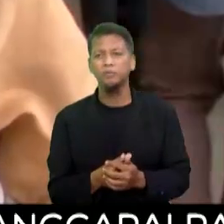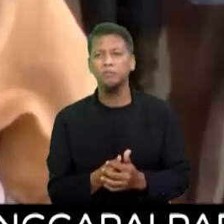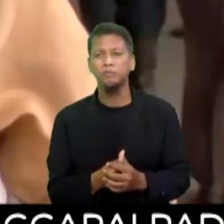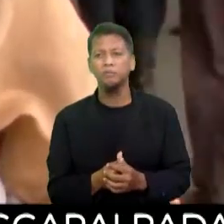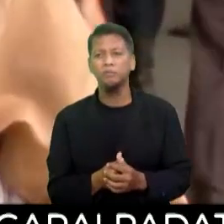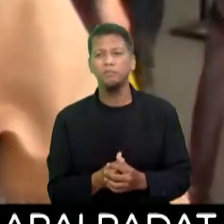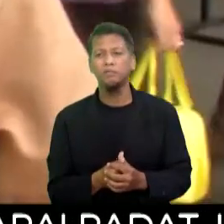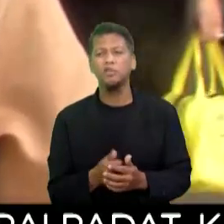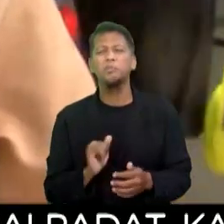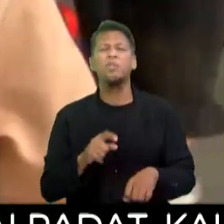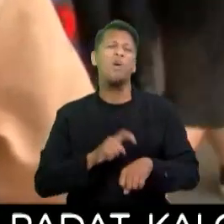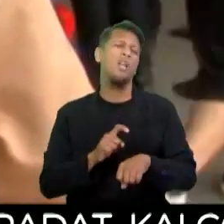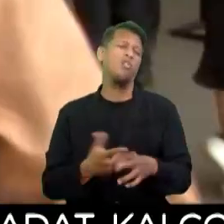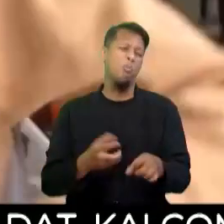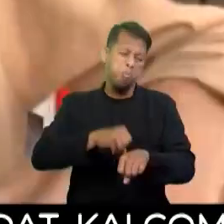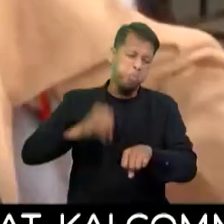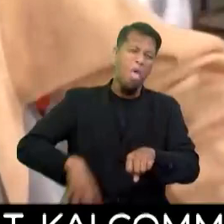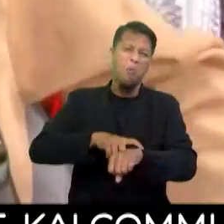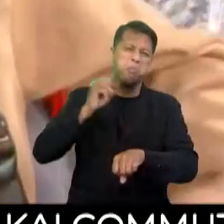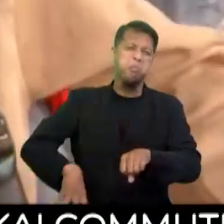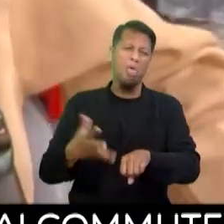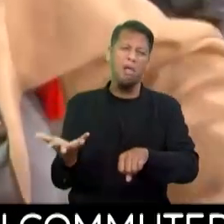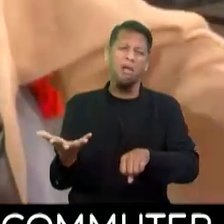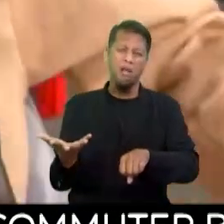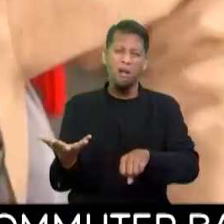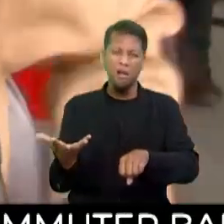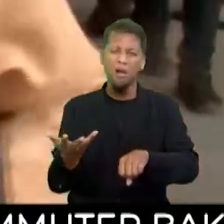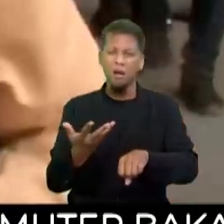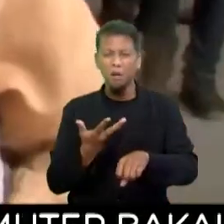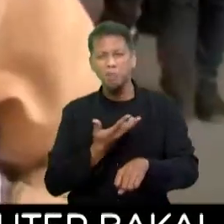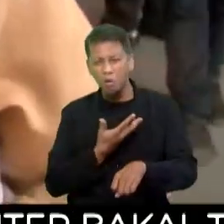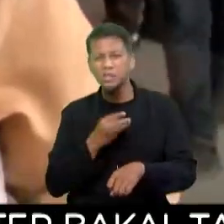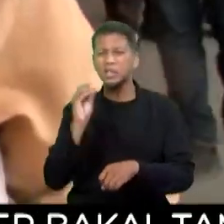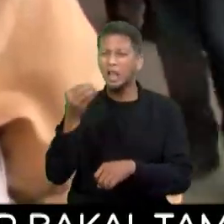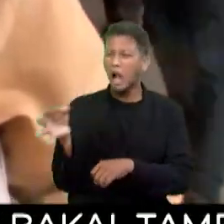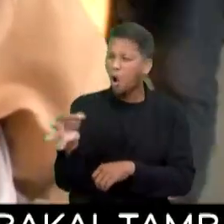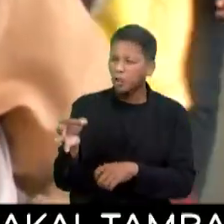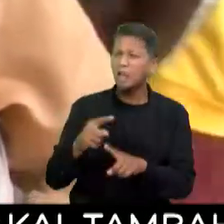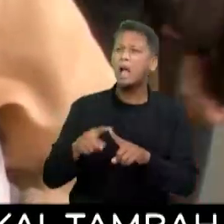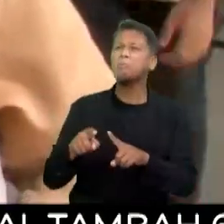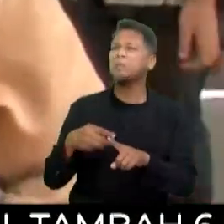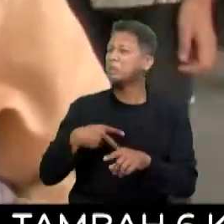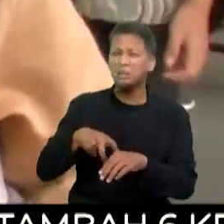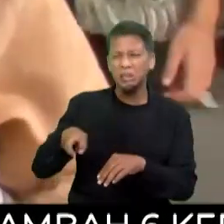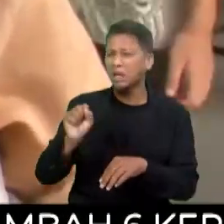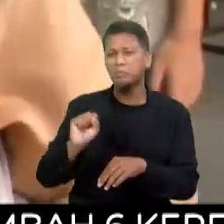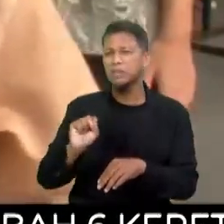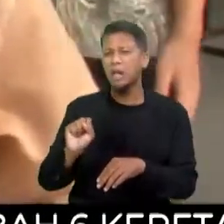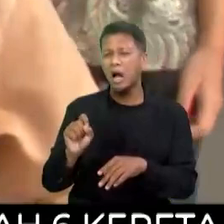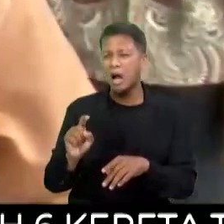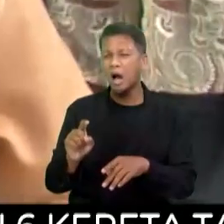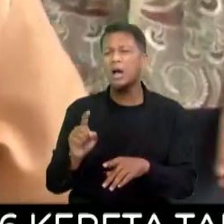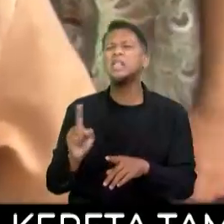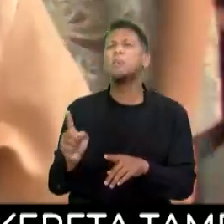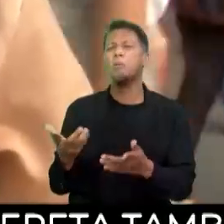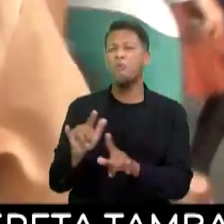efektif ya Mbak ya, maksudnya kalau buat yang ke Jakarta Kota mendingan nggak usah transit lah gitu. Soalnya penumpukannya di sini pas